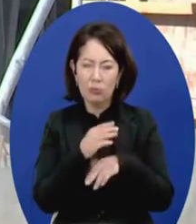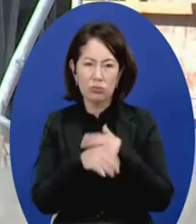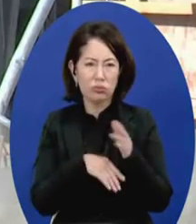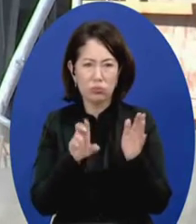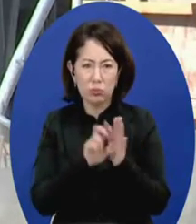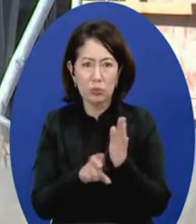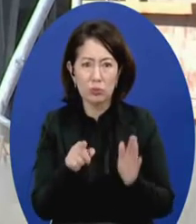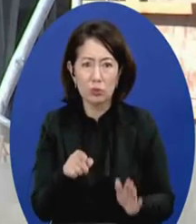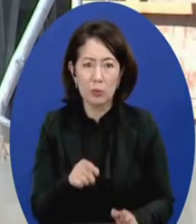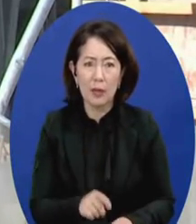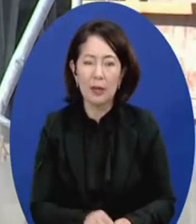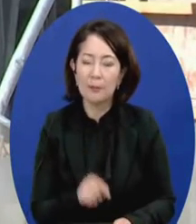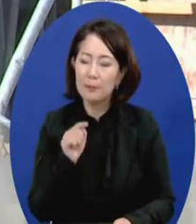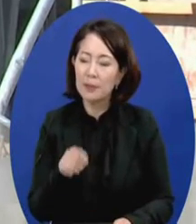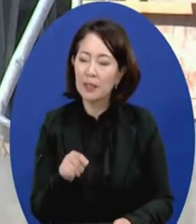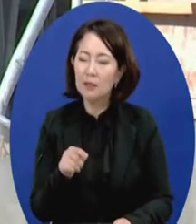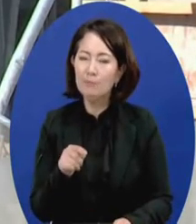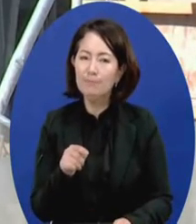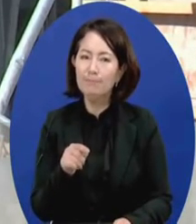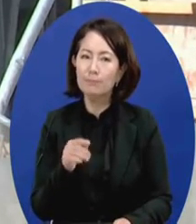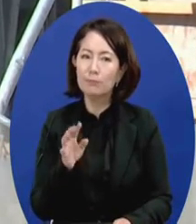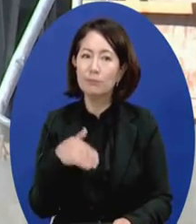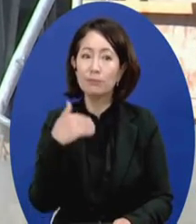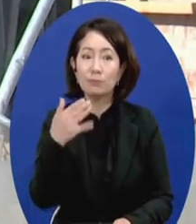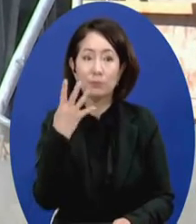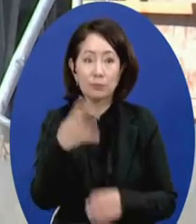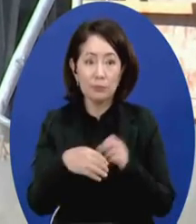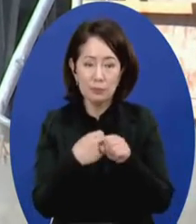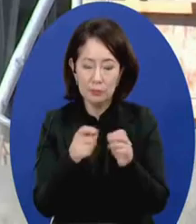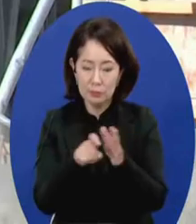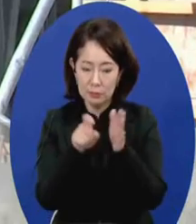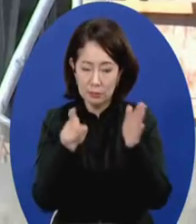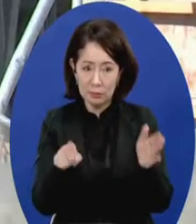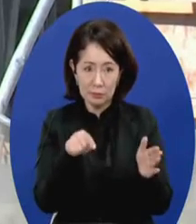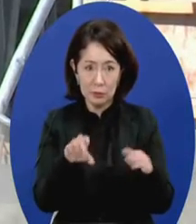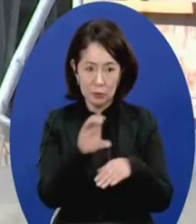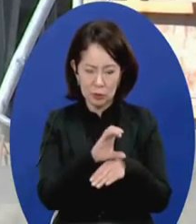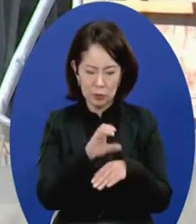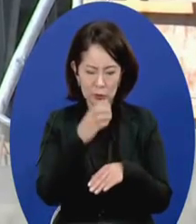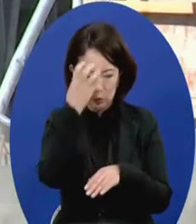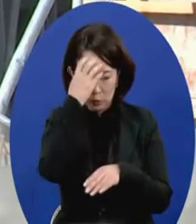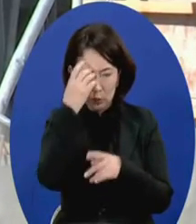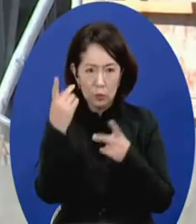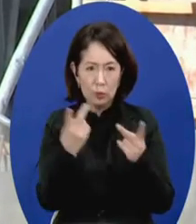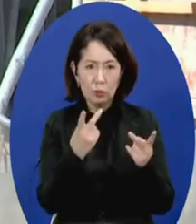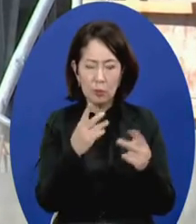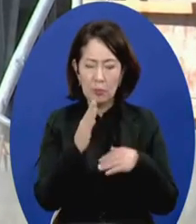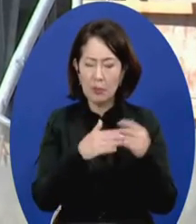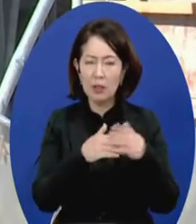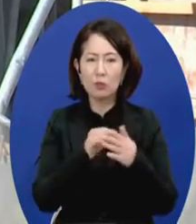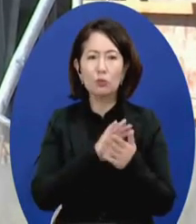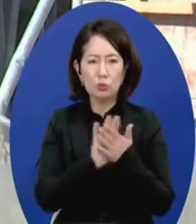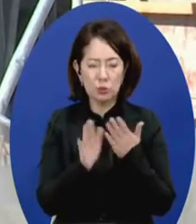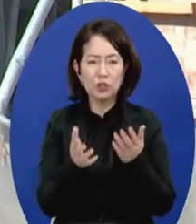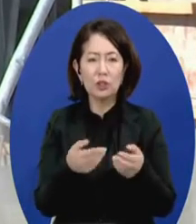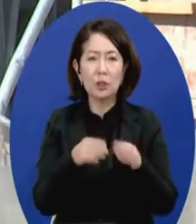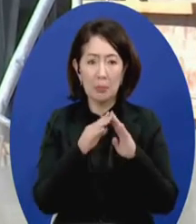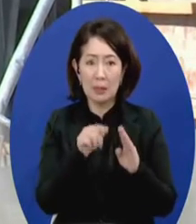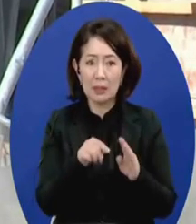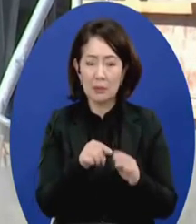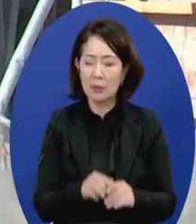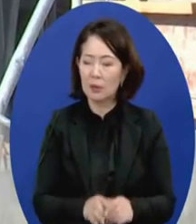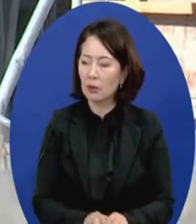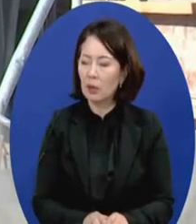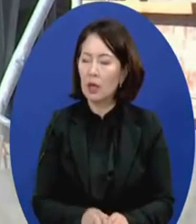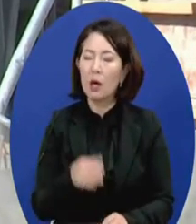болсон байдаг. Ийм учраас энэ өнгөрсөн 4 жилийн хугацаанд энэ сумын одоо төрийн үйлчлэгээний бүх байрлалуудыг шинээр хэрэгсэн байна.